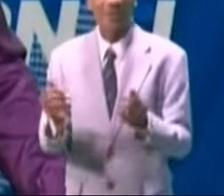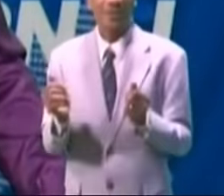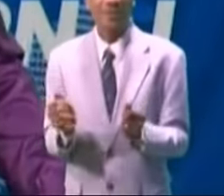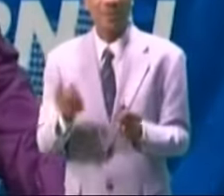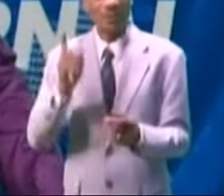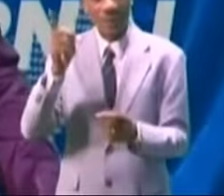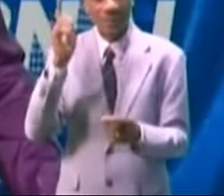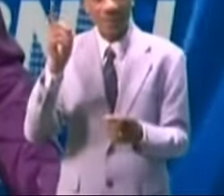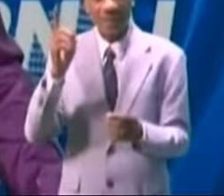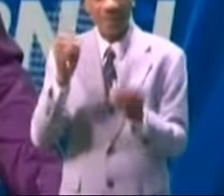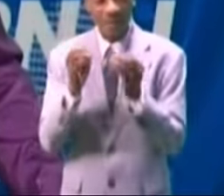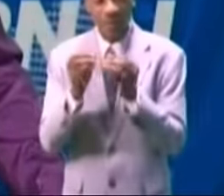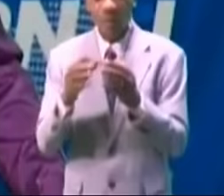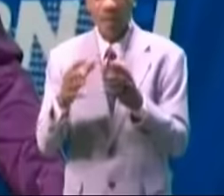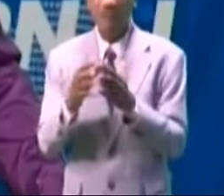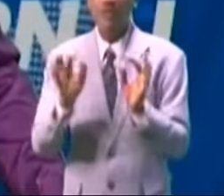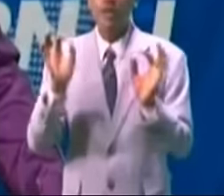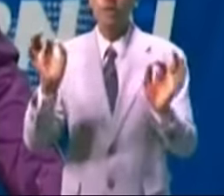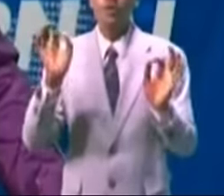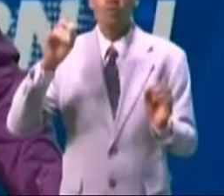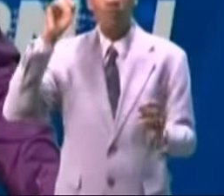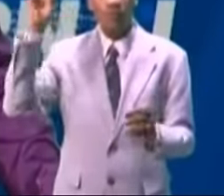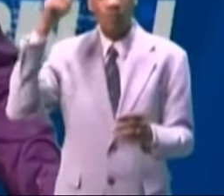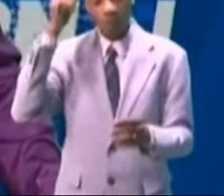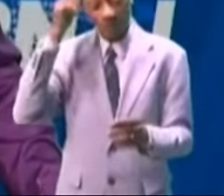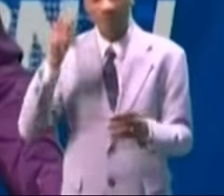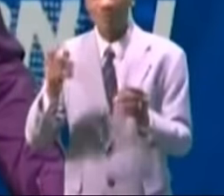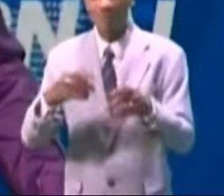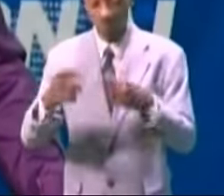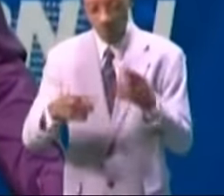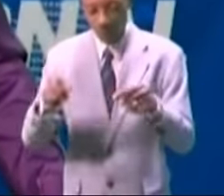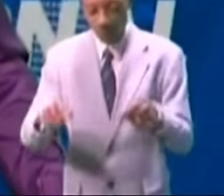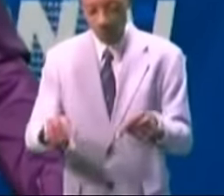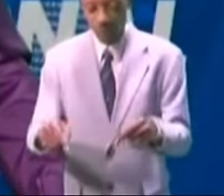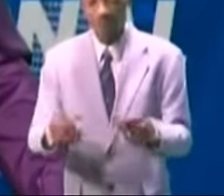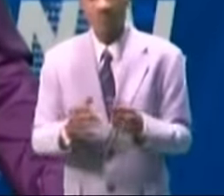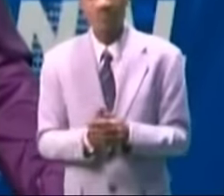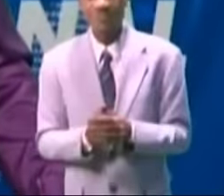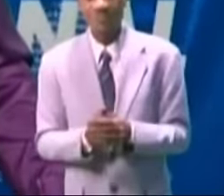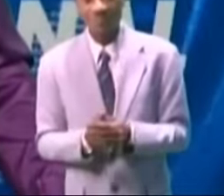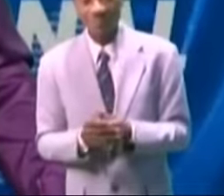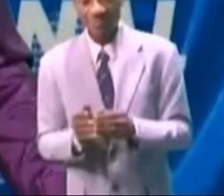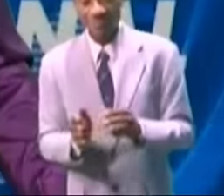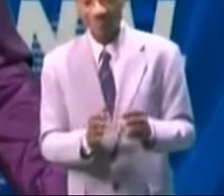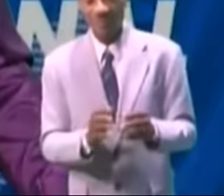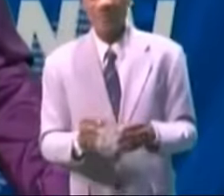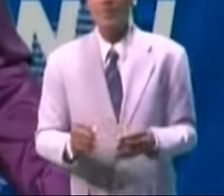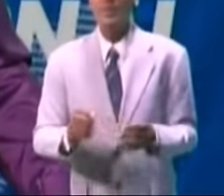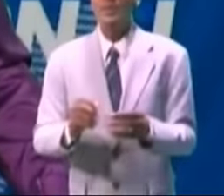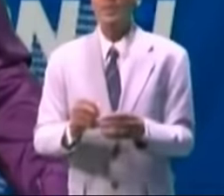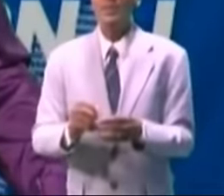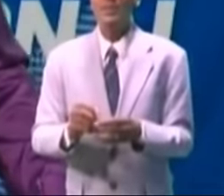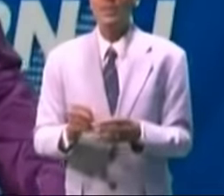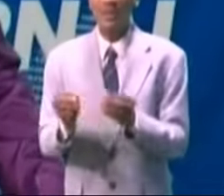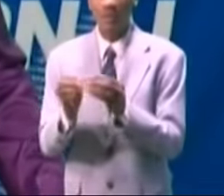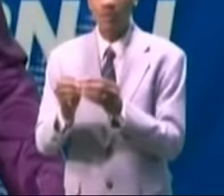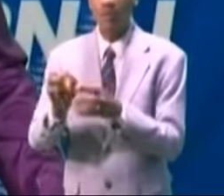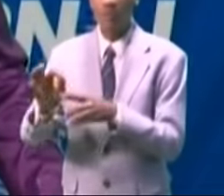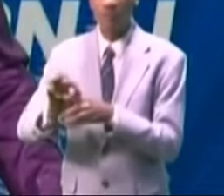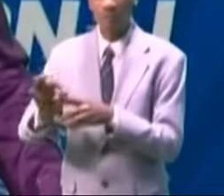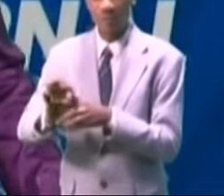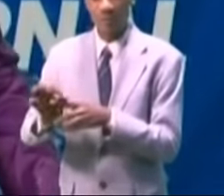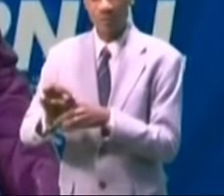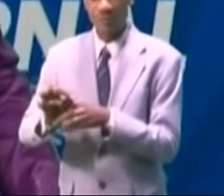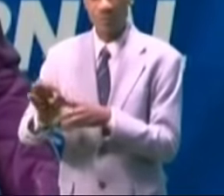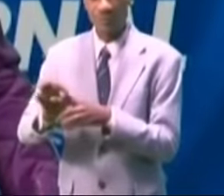des ministres, c'est dans les heures qui suivent. Autre effet, c'est ces séminaires de formation sur comment éviter ou